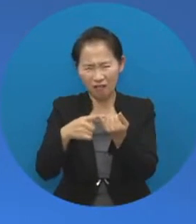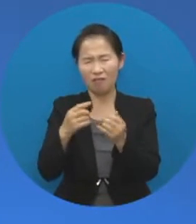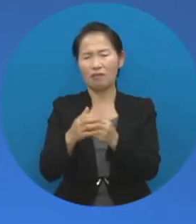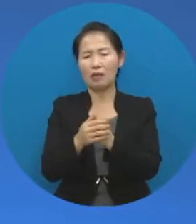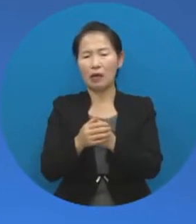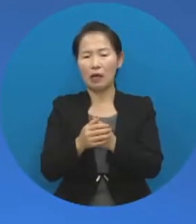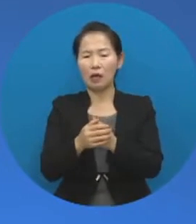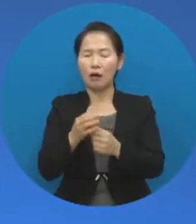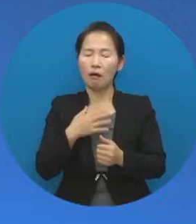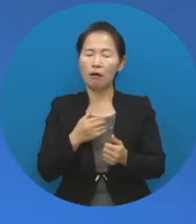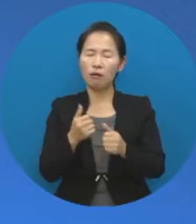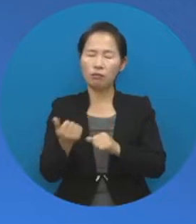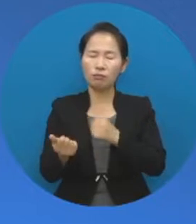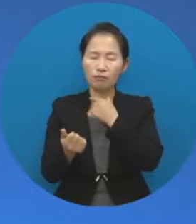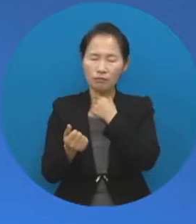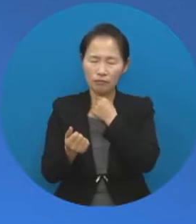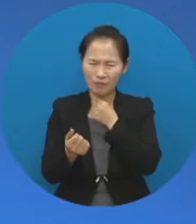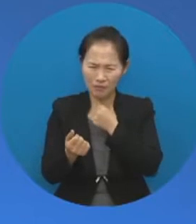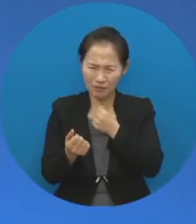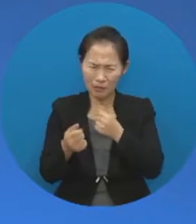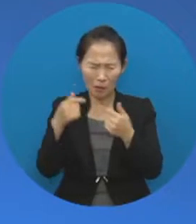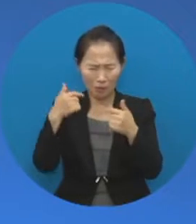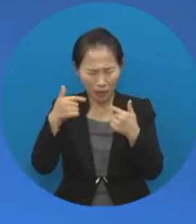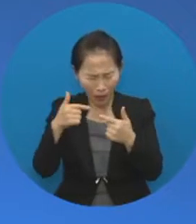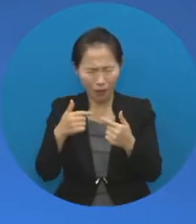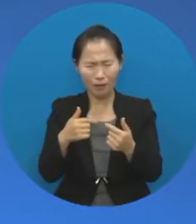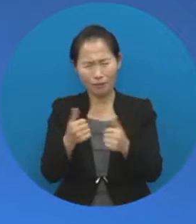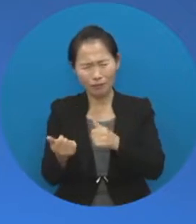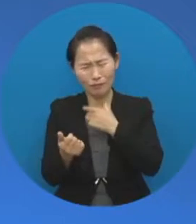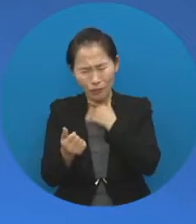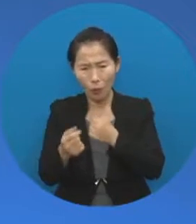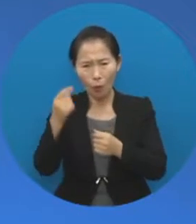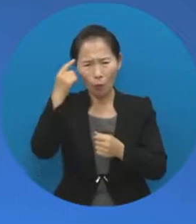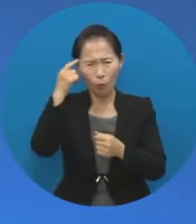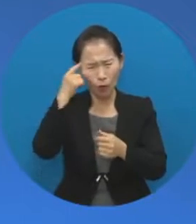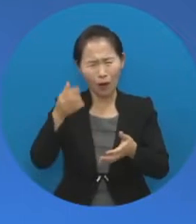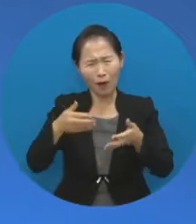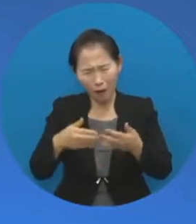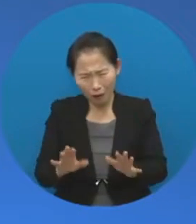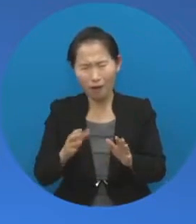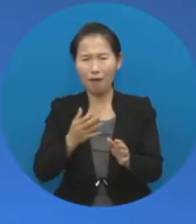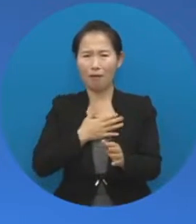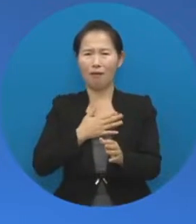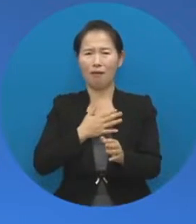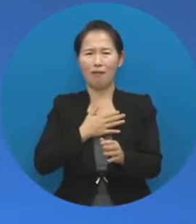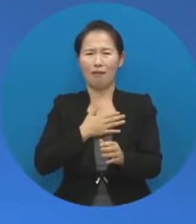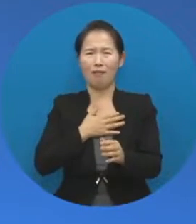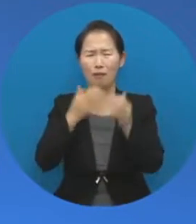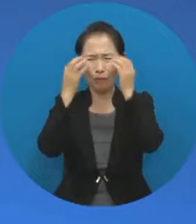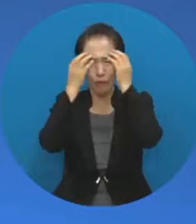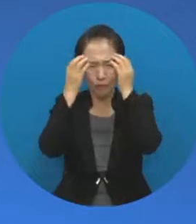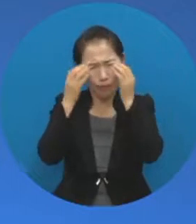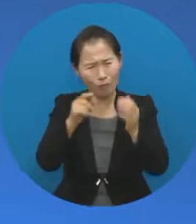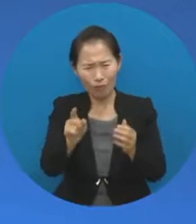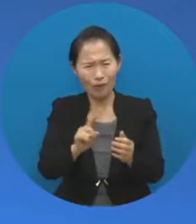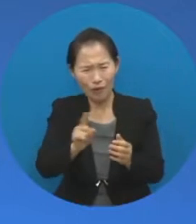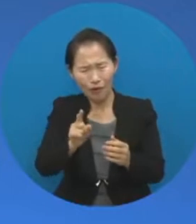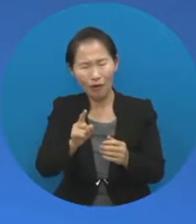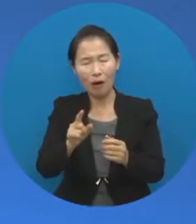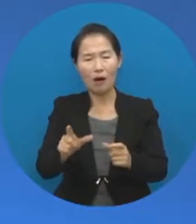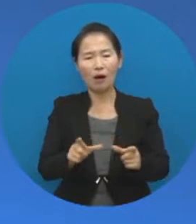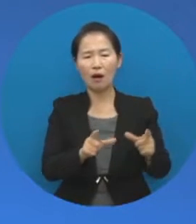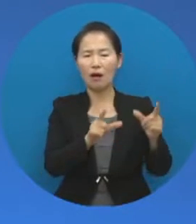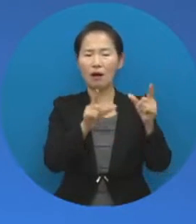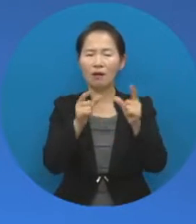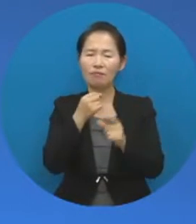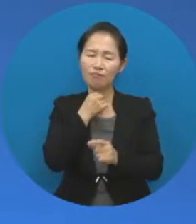죽고 싶다라는 생각을 매일 했었고 나는 왜 이 땅에 태어나서 이런 고통을 당해야 되는가 정말 살고 싶지